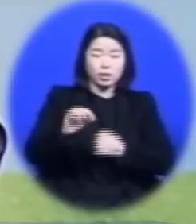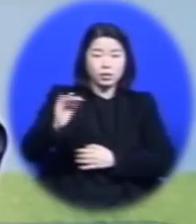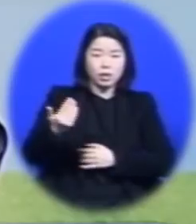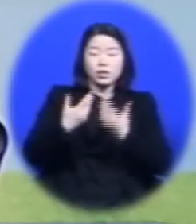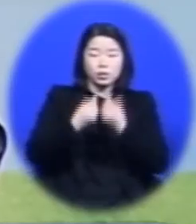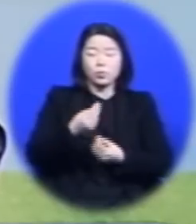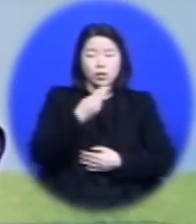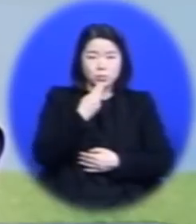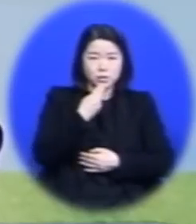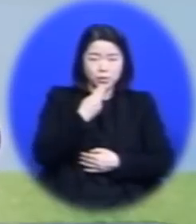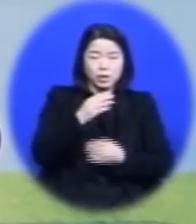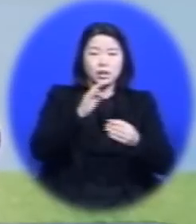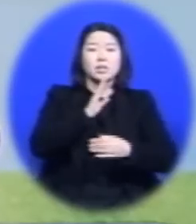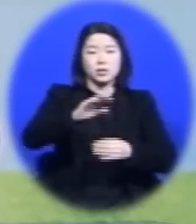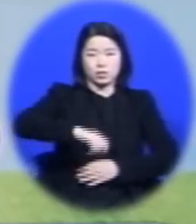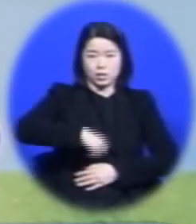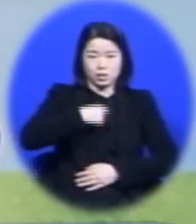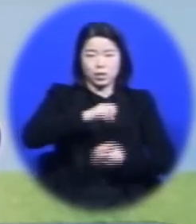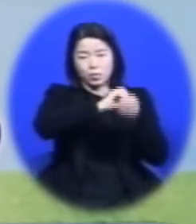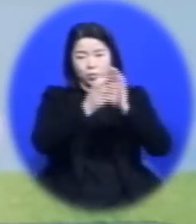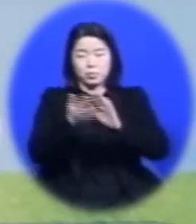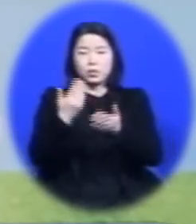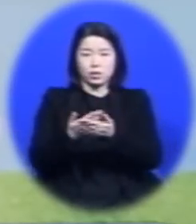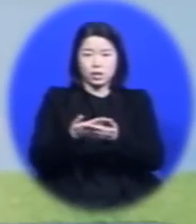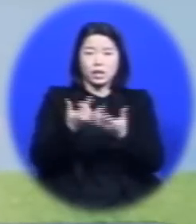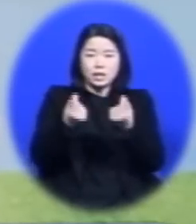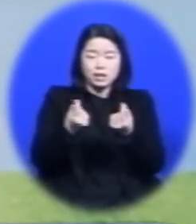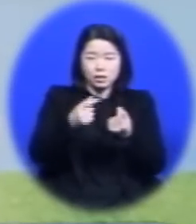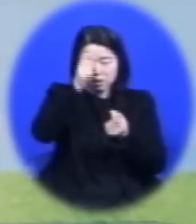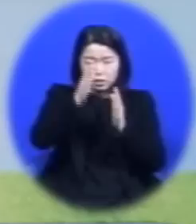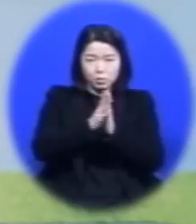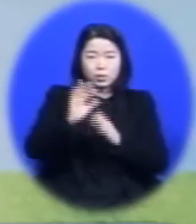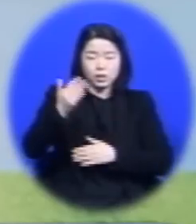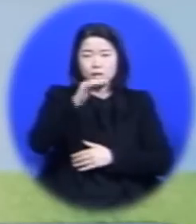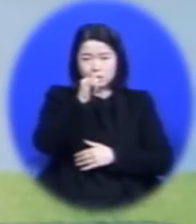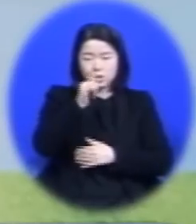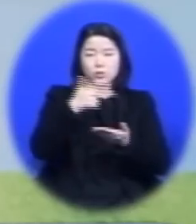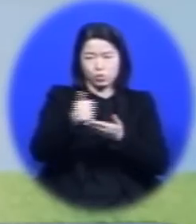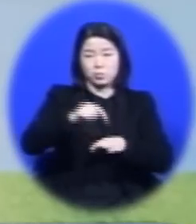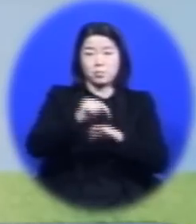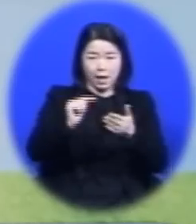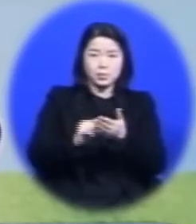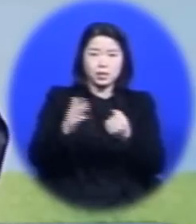없어요 정의가 꽃을 피우게 해 달라고 그런 기도가 나오게 돼 있어요 주님의